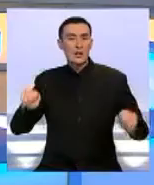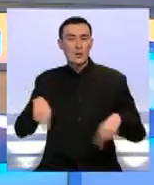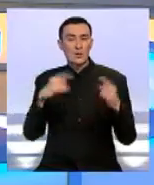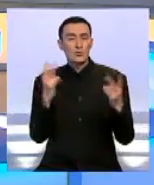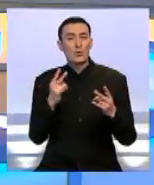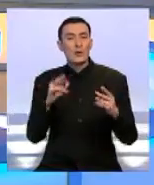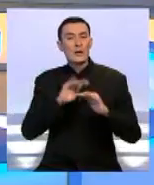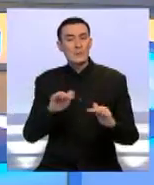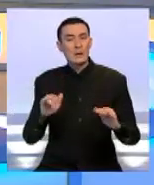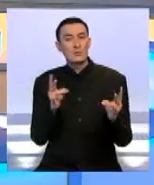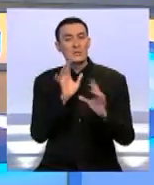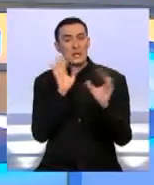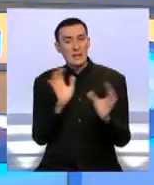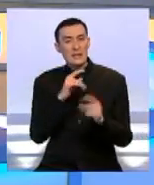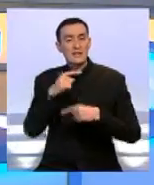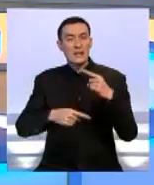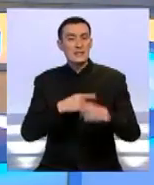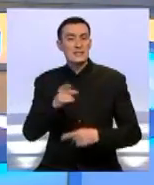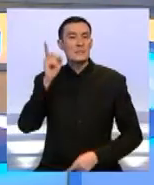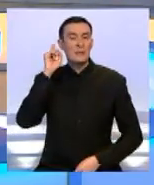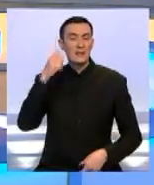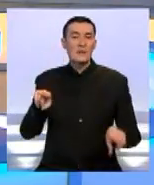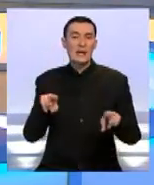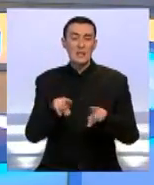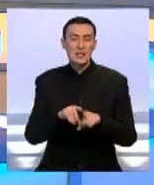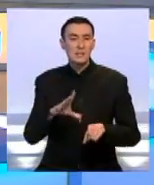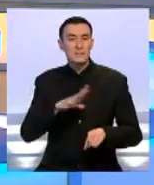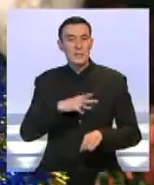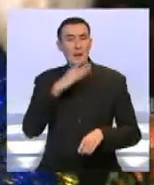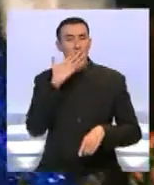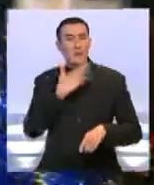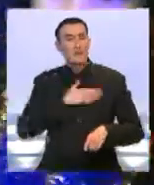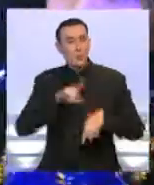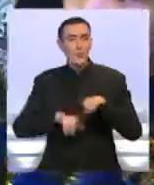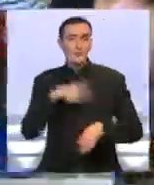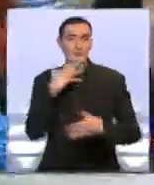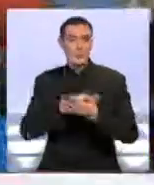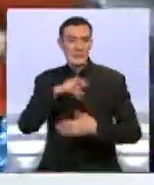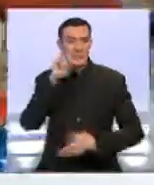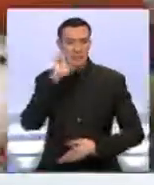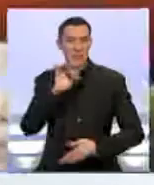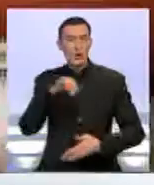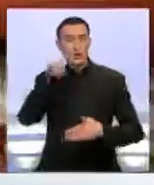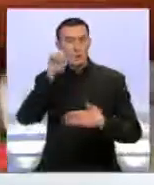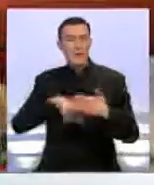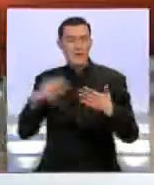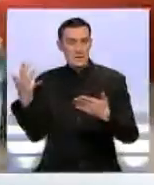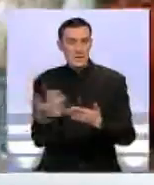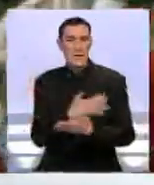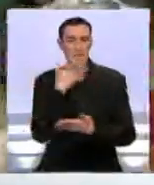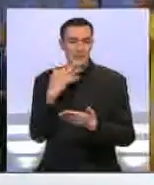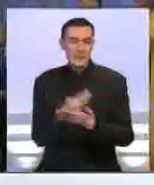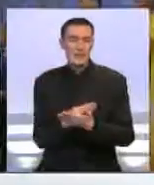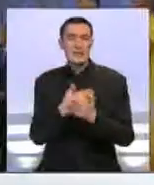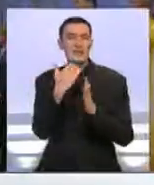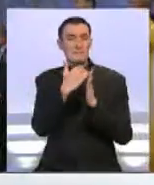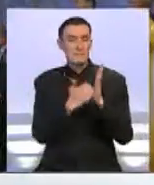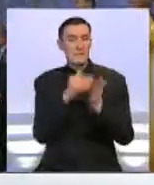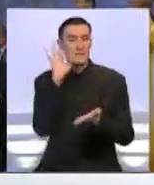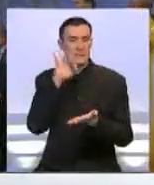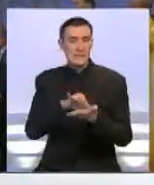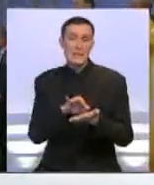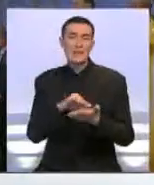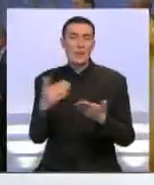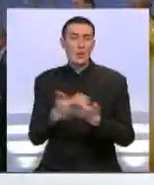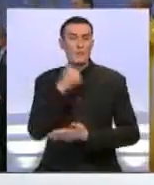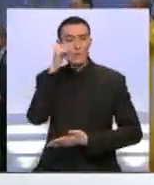нужно сохранять и беречь традиции предков, а также быть патриотом своей страны и уверенно достигать собственных целей. На